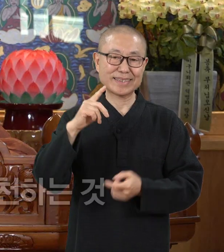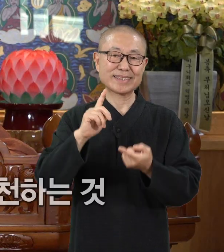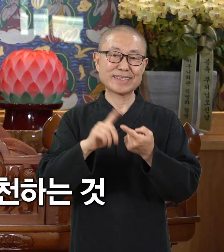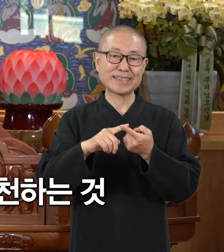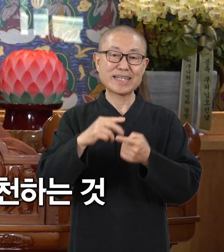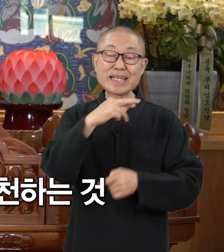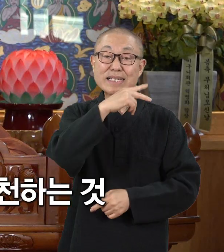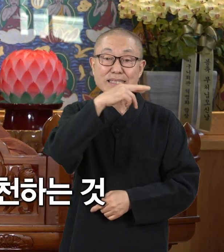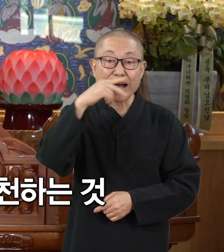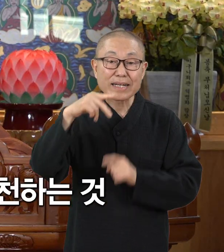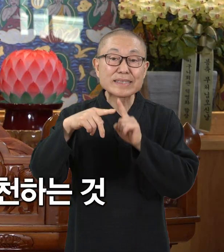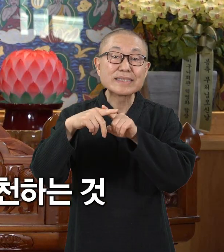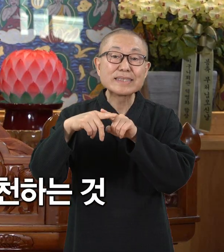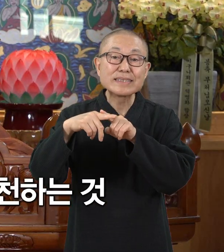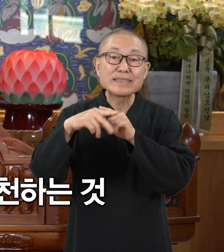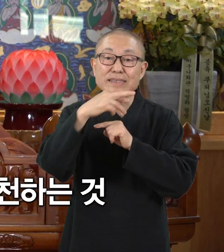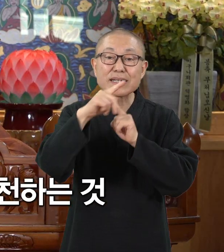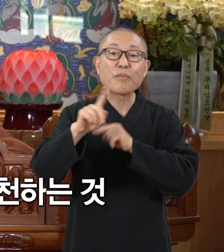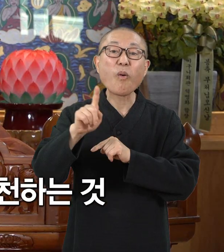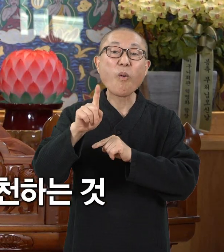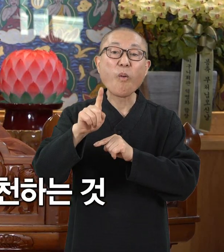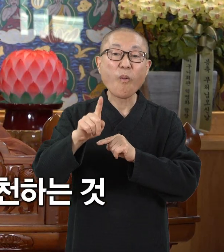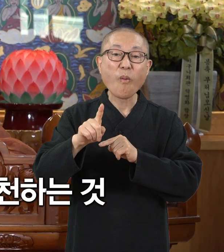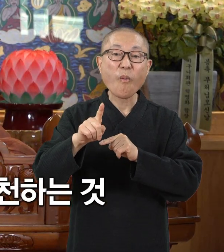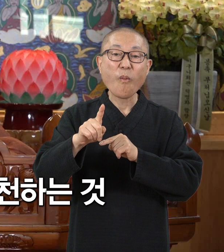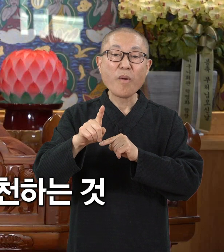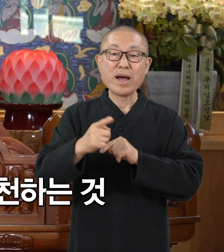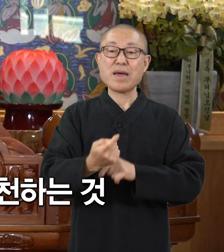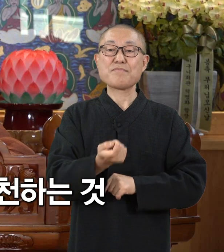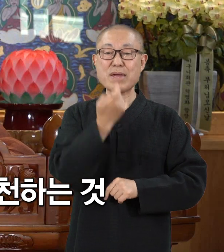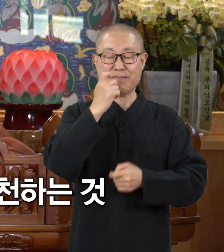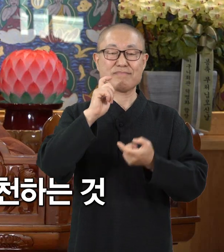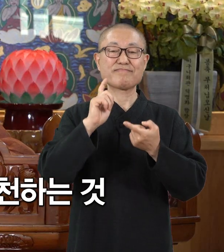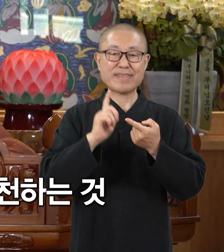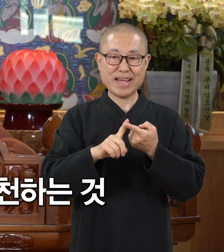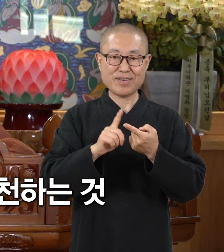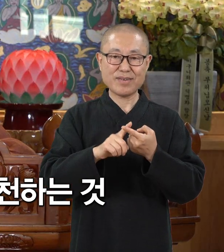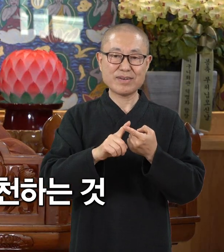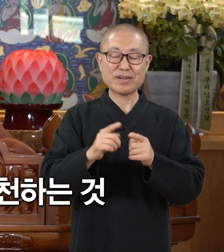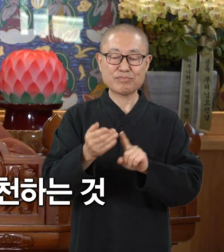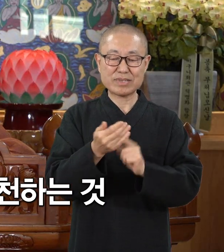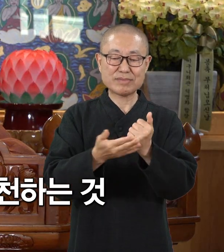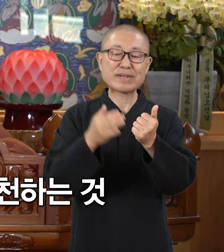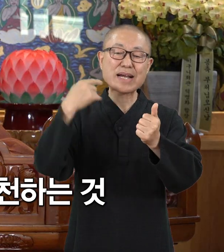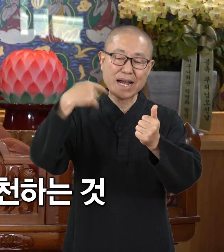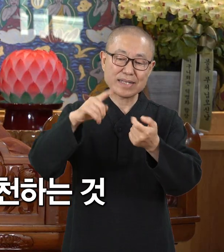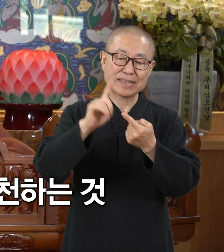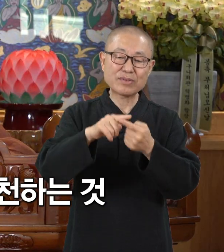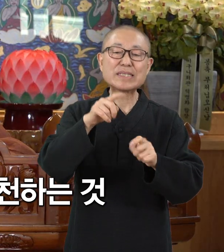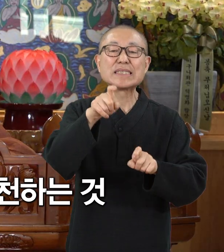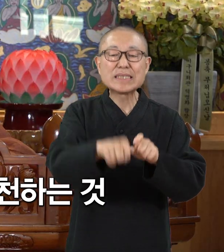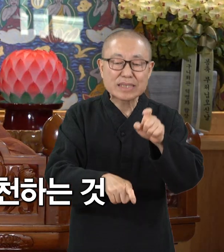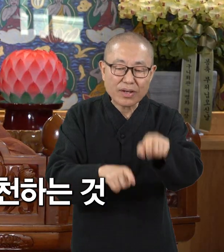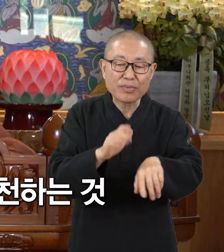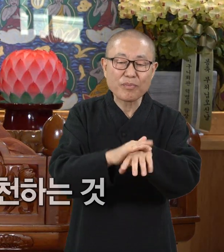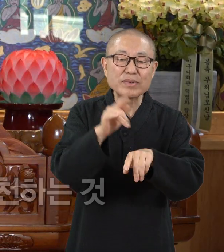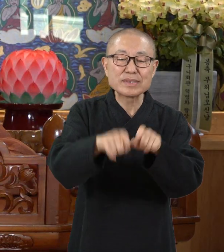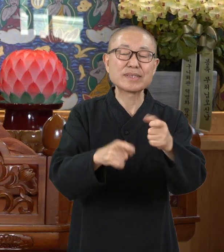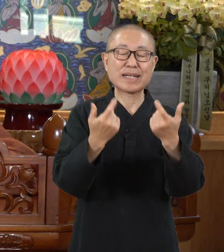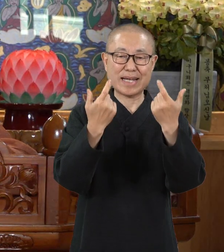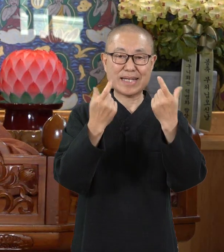이 은은한 향기를 내뿜는 것은 바로 배운 것을, 부처님의 가르침을 실천하는